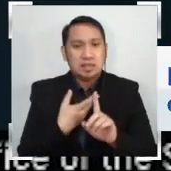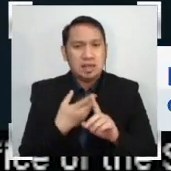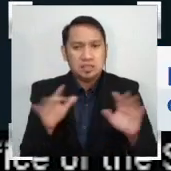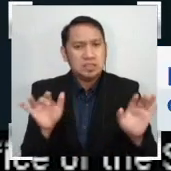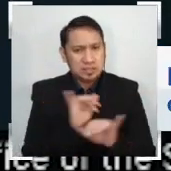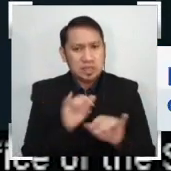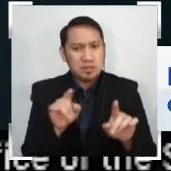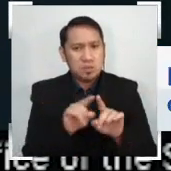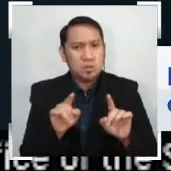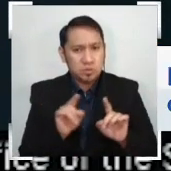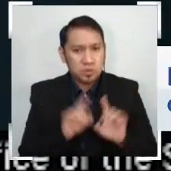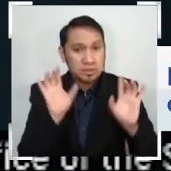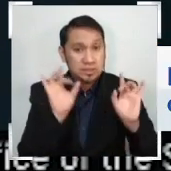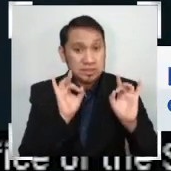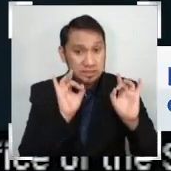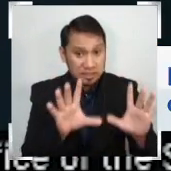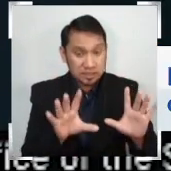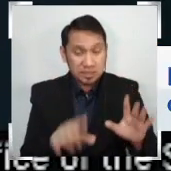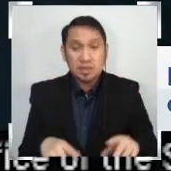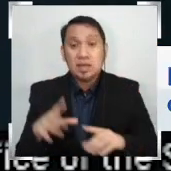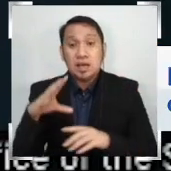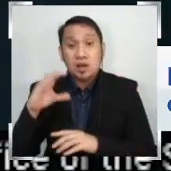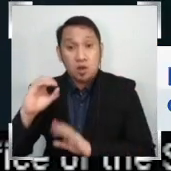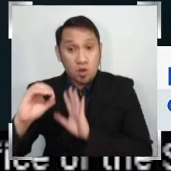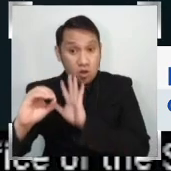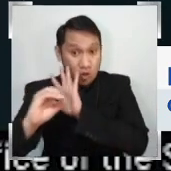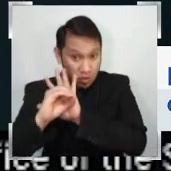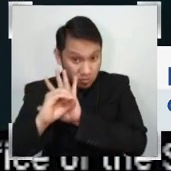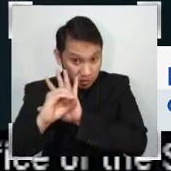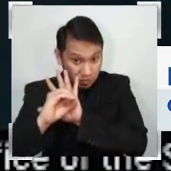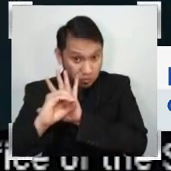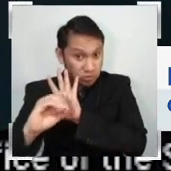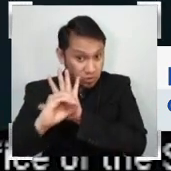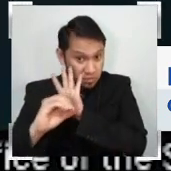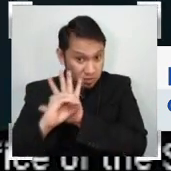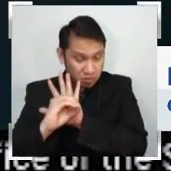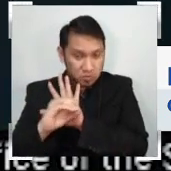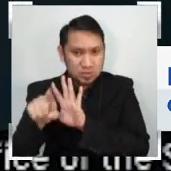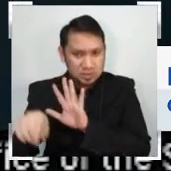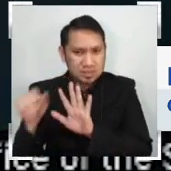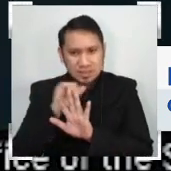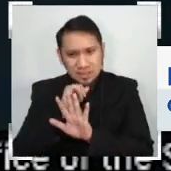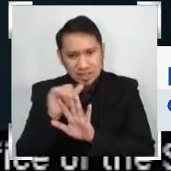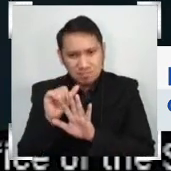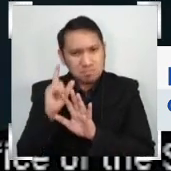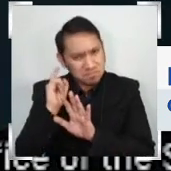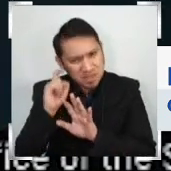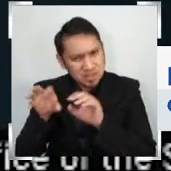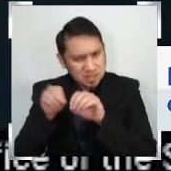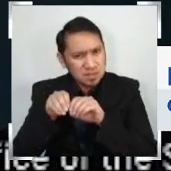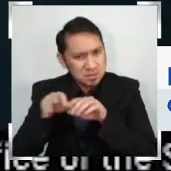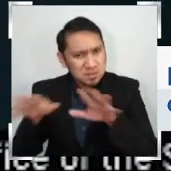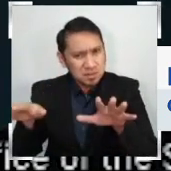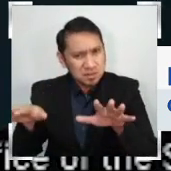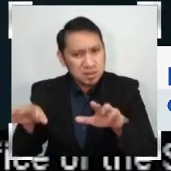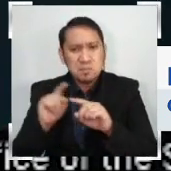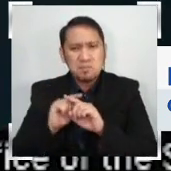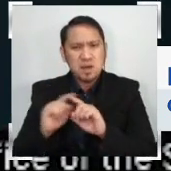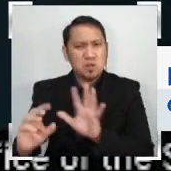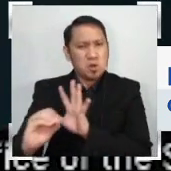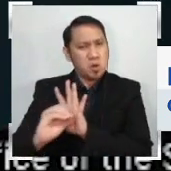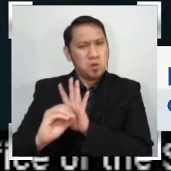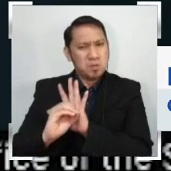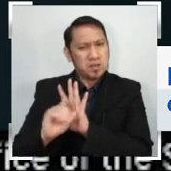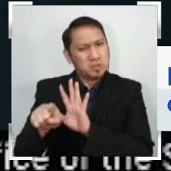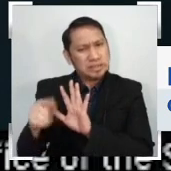critical. Although Omicron is much more transmissible, it is mild